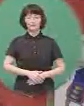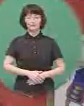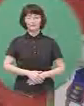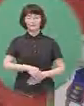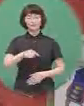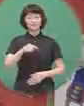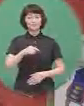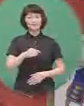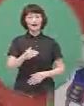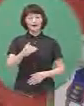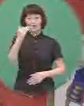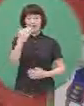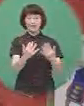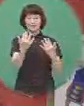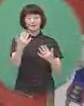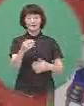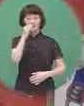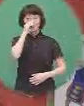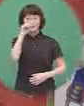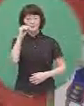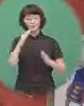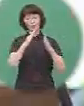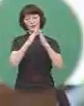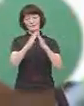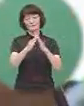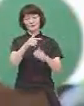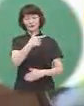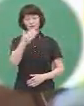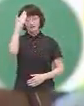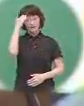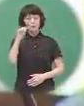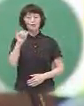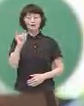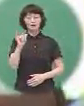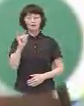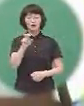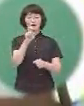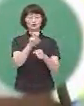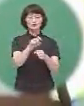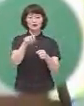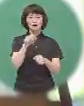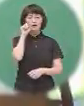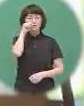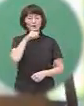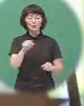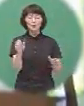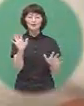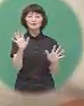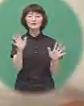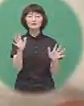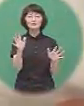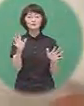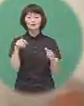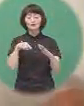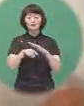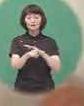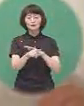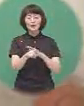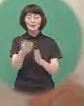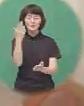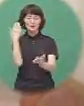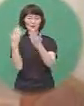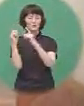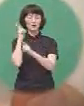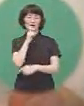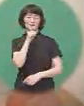このうち高芝猫屋敷大黒屋では、なぜ猫は十二支に入っていないのかを描いた昔話がモチーフ